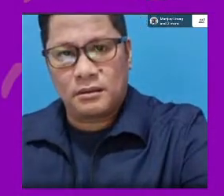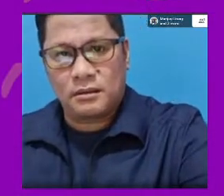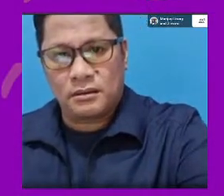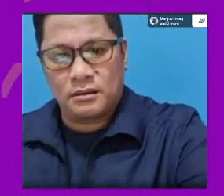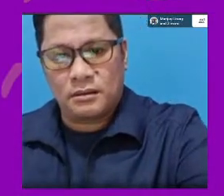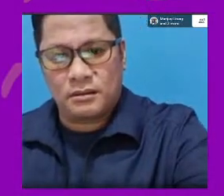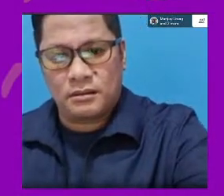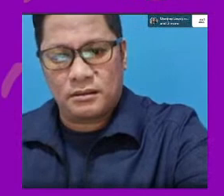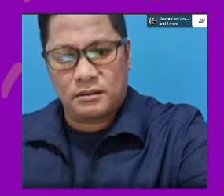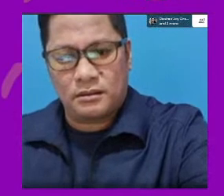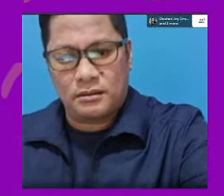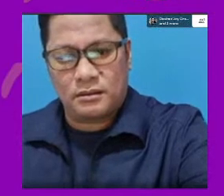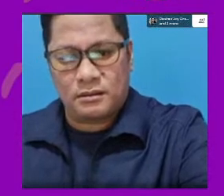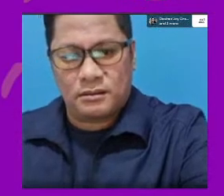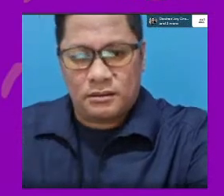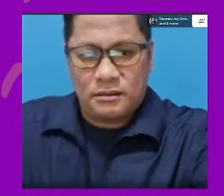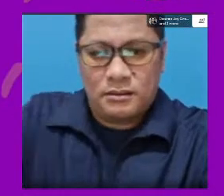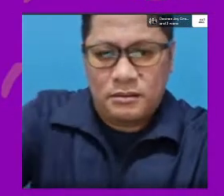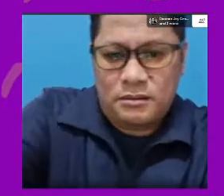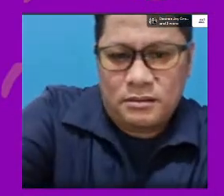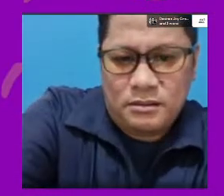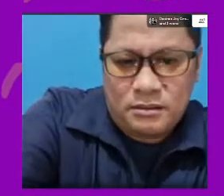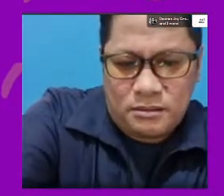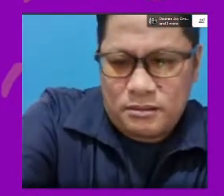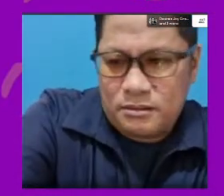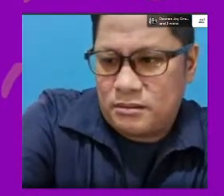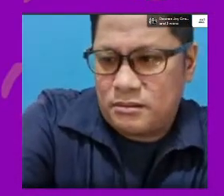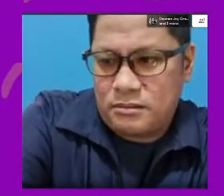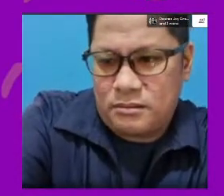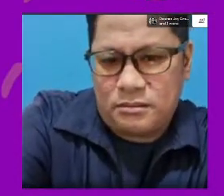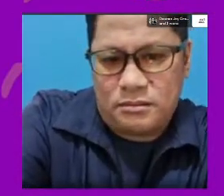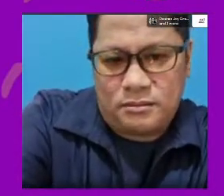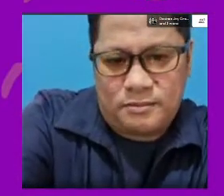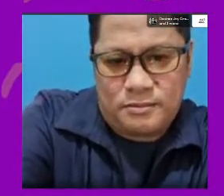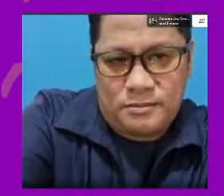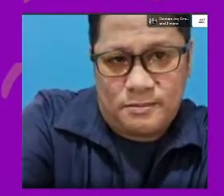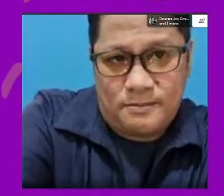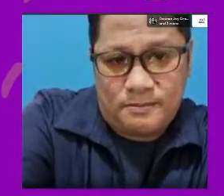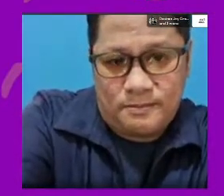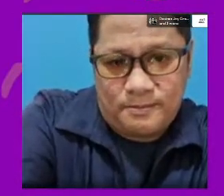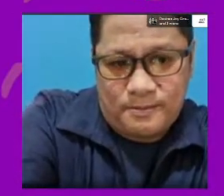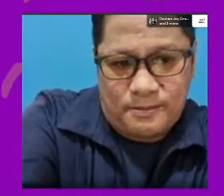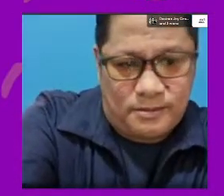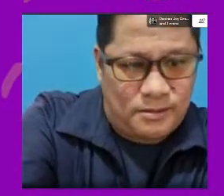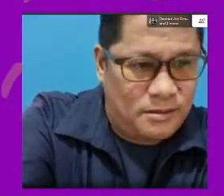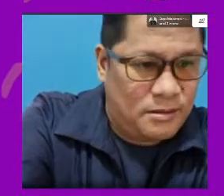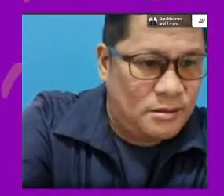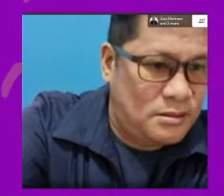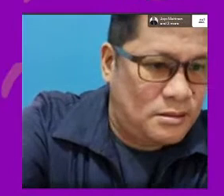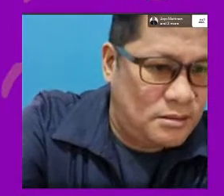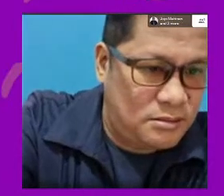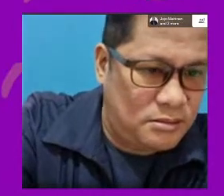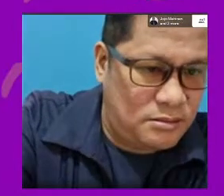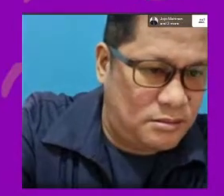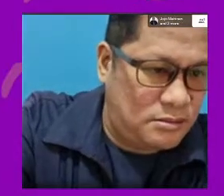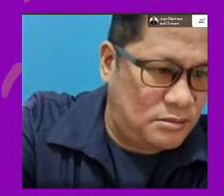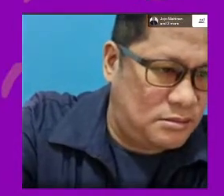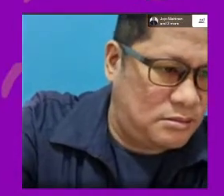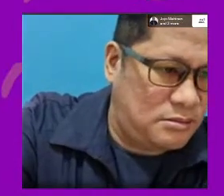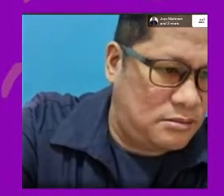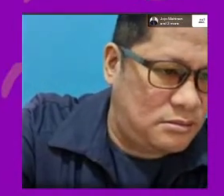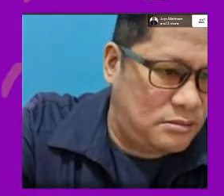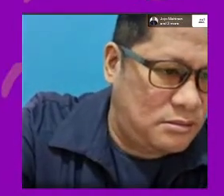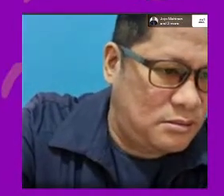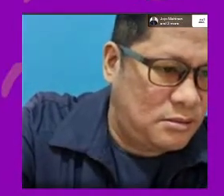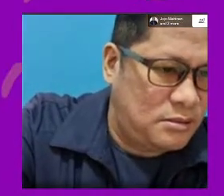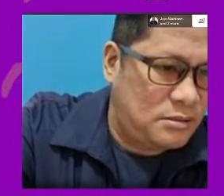si Ate Cara ng Commission on Human Rights, ang inyong ate na malalapitan kung may tanong kayo tungkol sa inyong karapatan.